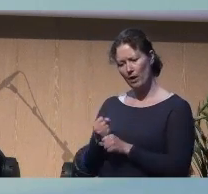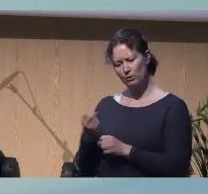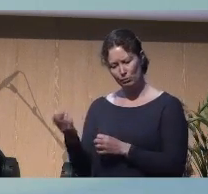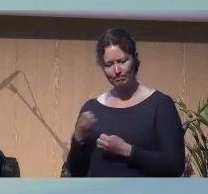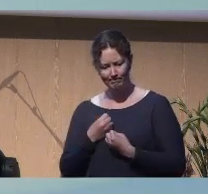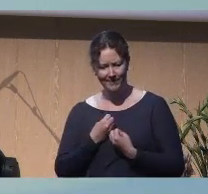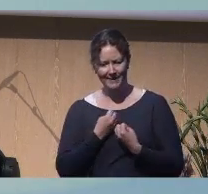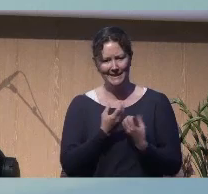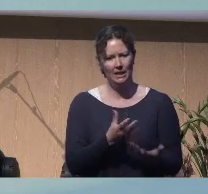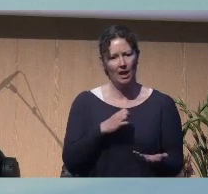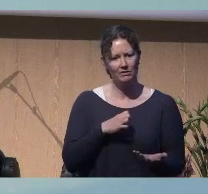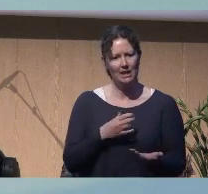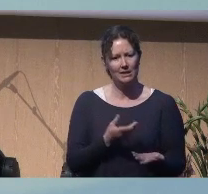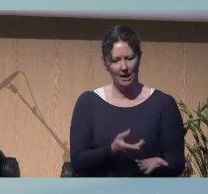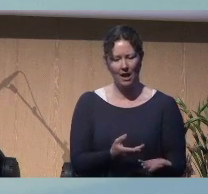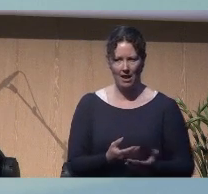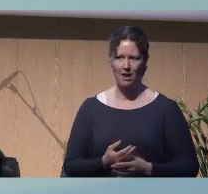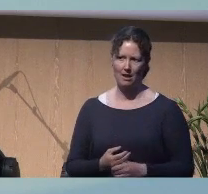selv.